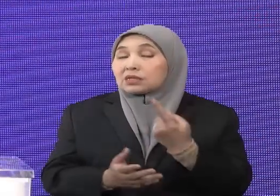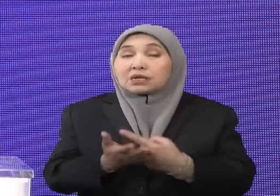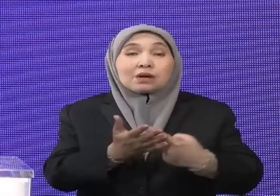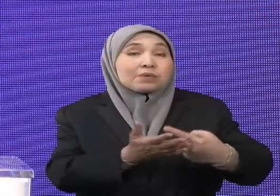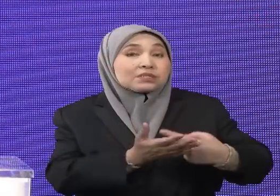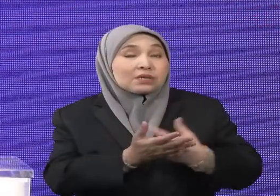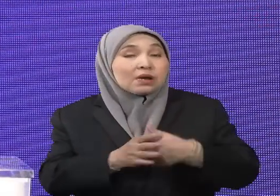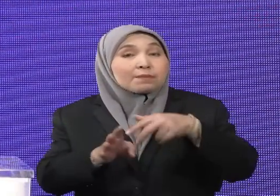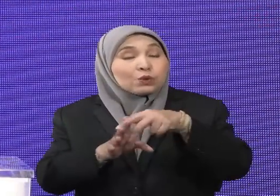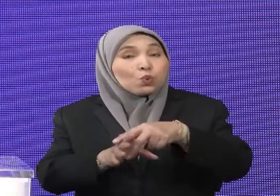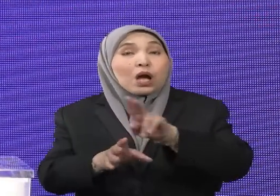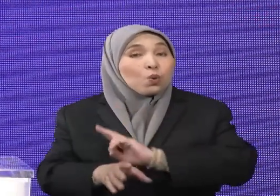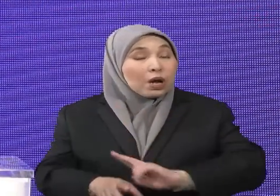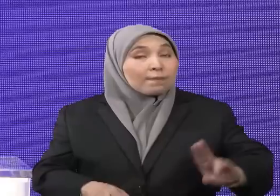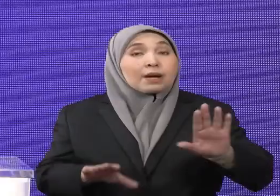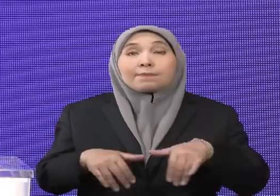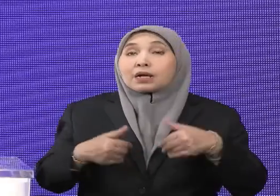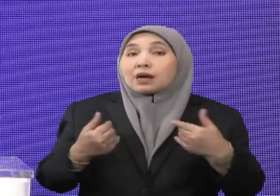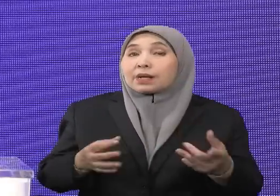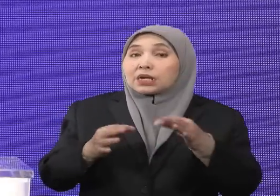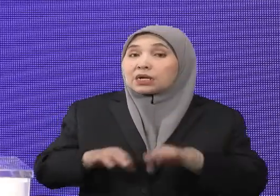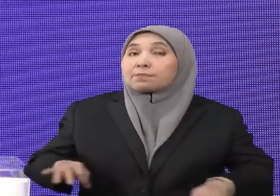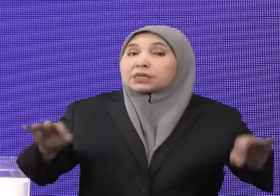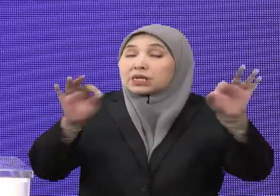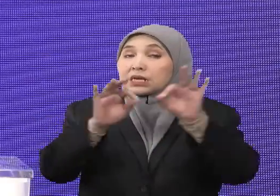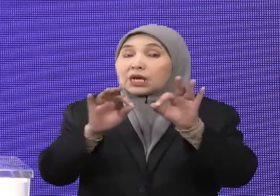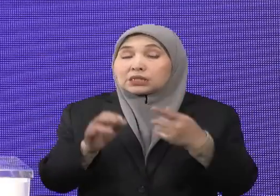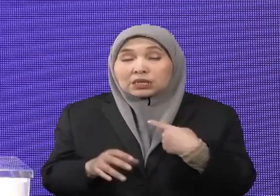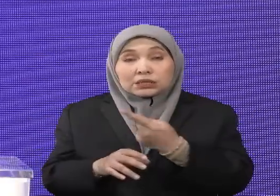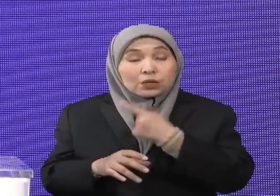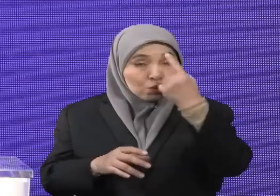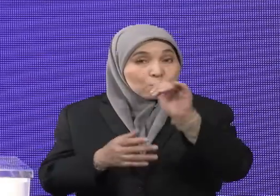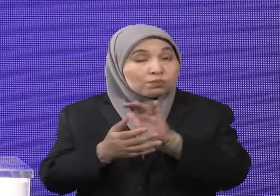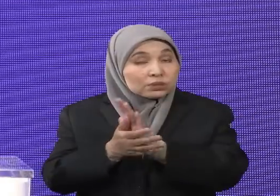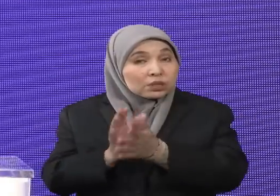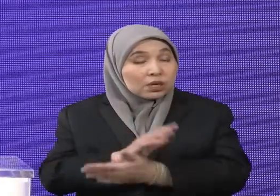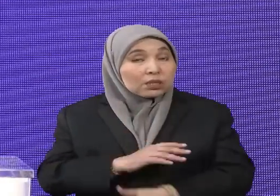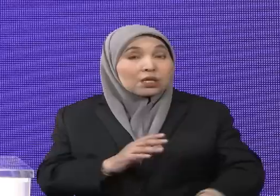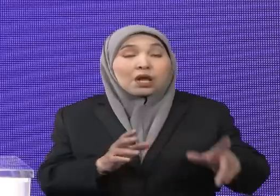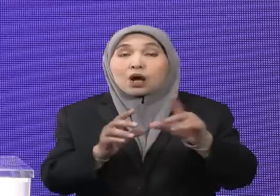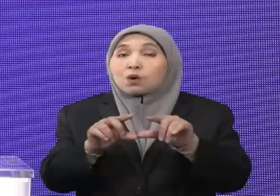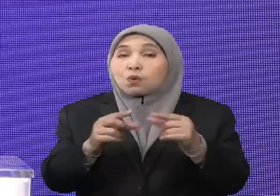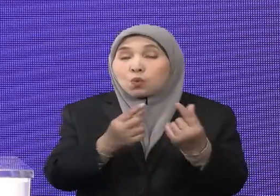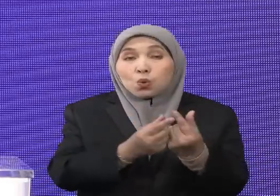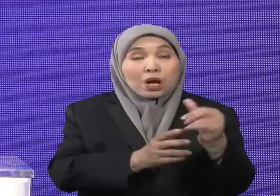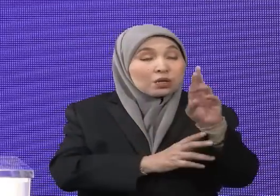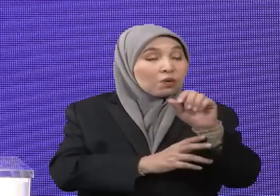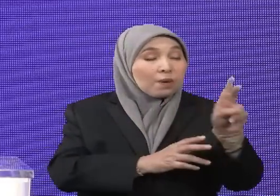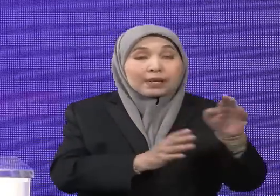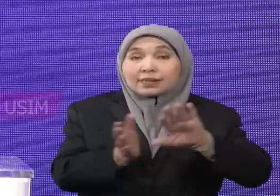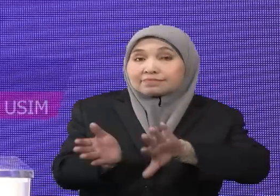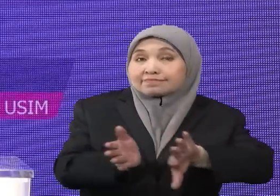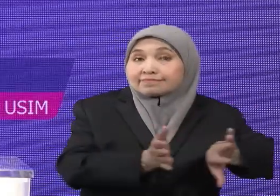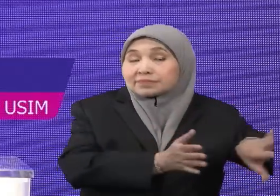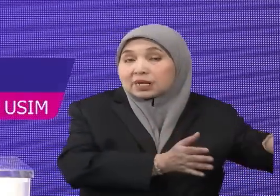tentang penunggang agama bagaimana kepentingannya pentingnya kita untuk menjadi daripada golongan Rabbani sekarang kita berpindah pula